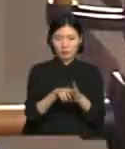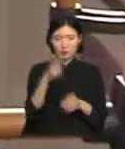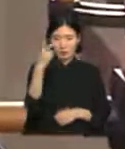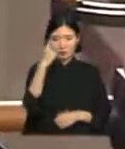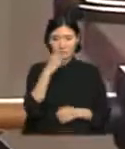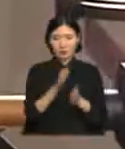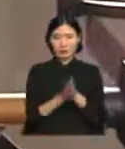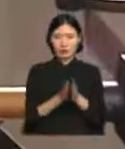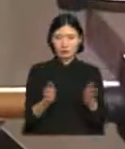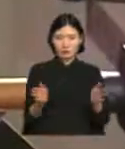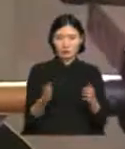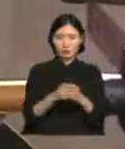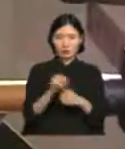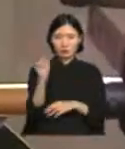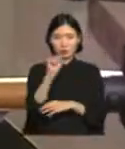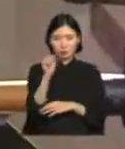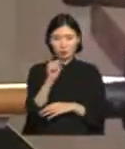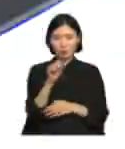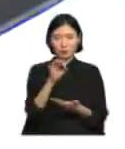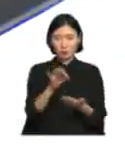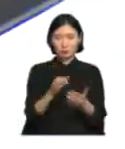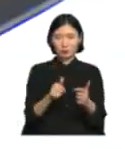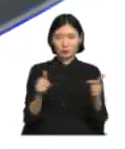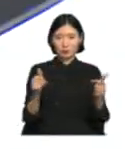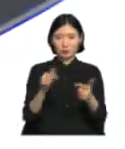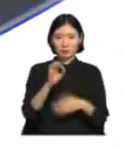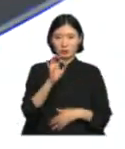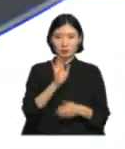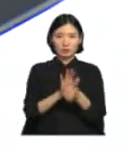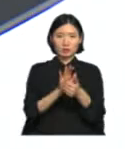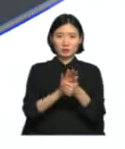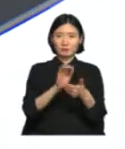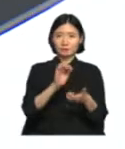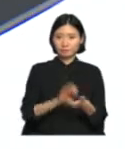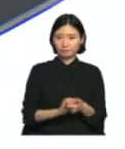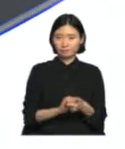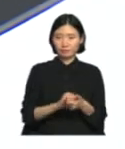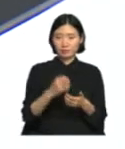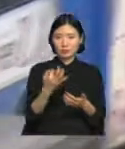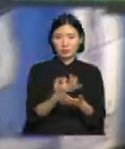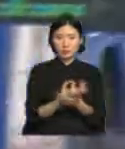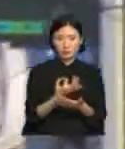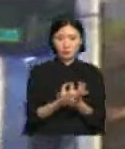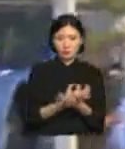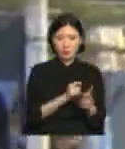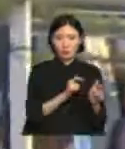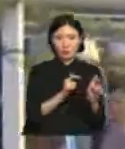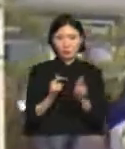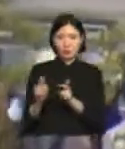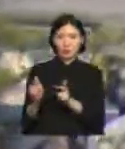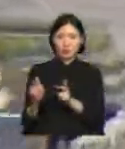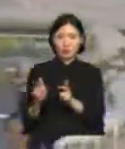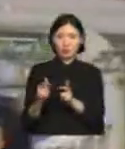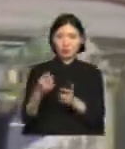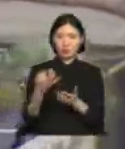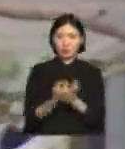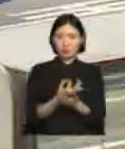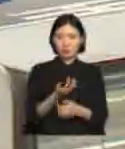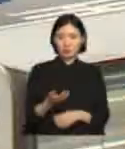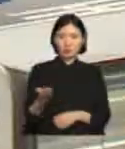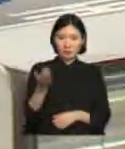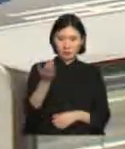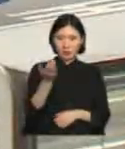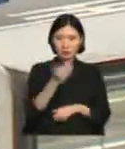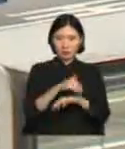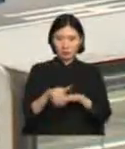하고요. 운송 비용 증가 시 재정 지원을 제한하고 수요 대응형 노선 등을 신설해 수입 증대 대책을